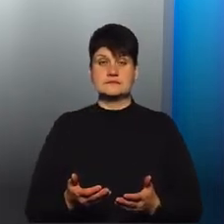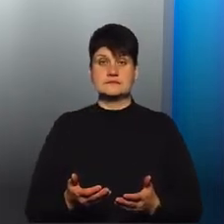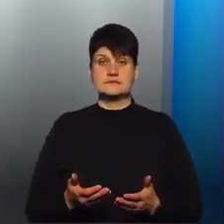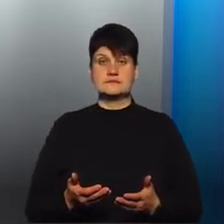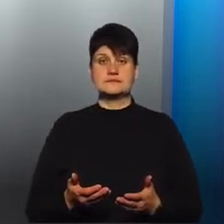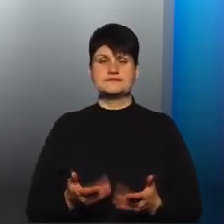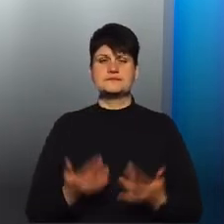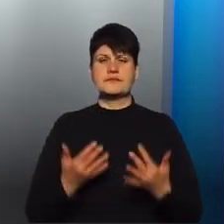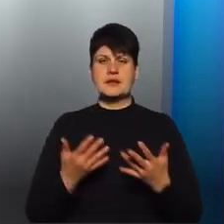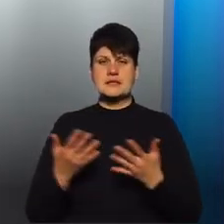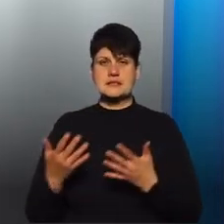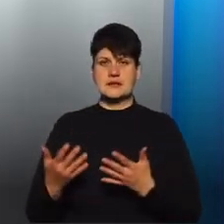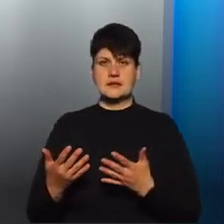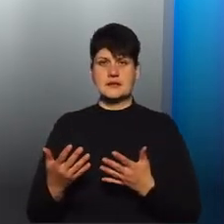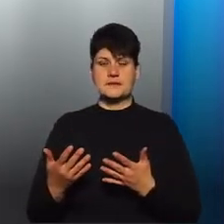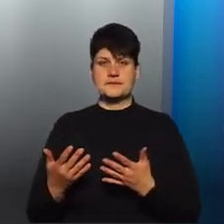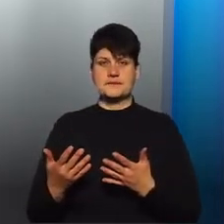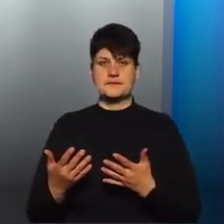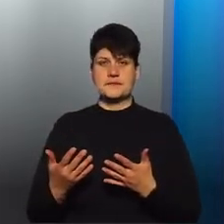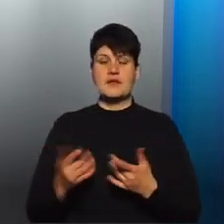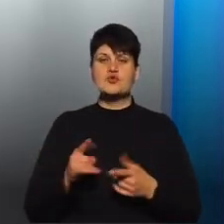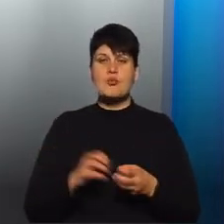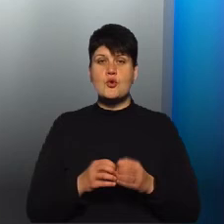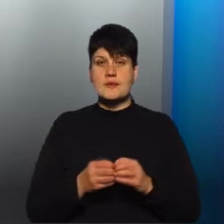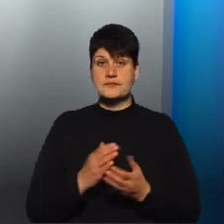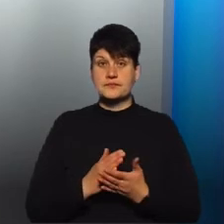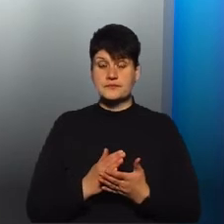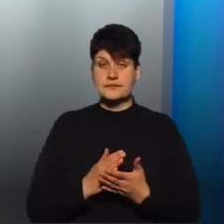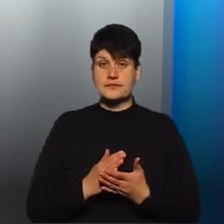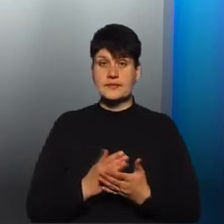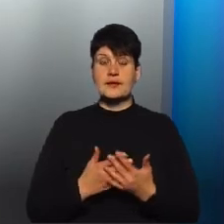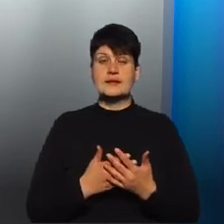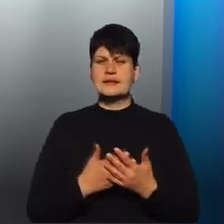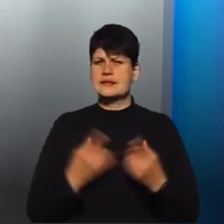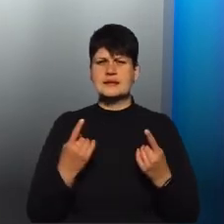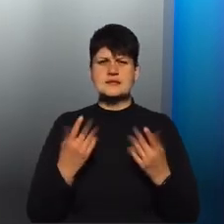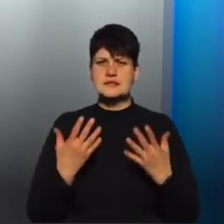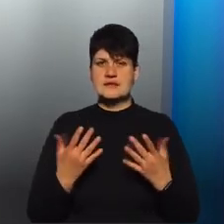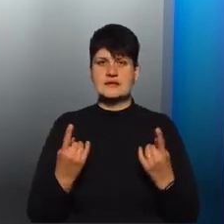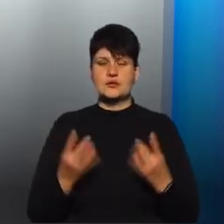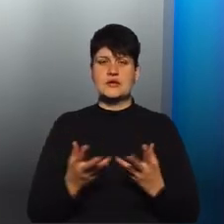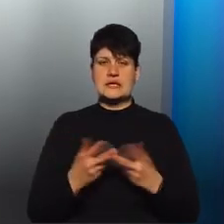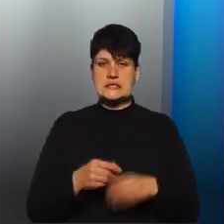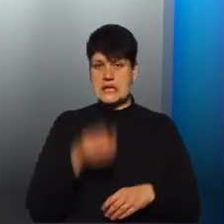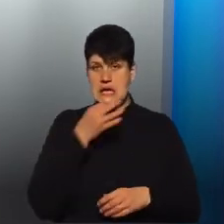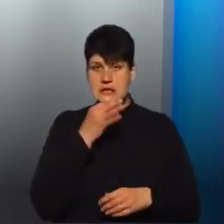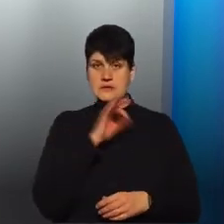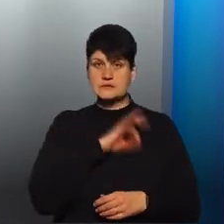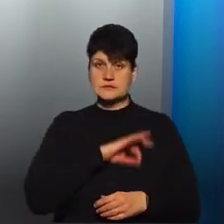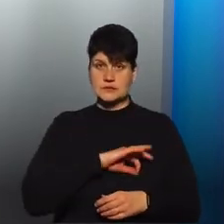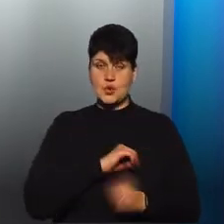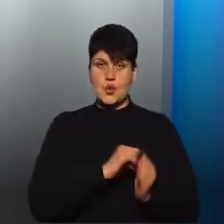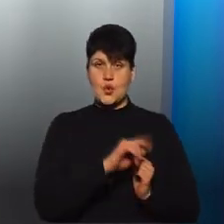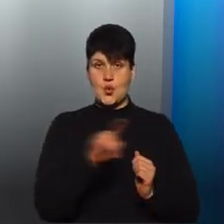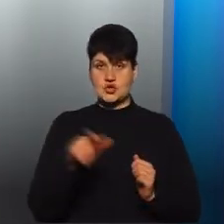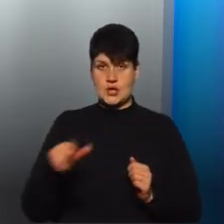Скільки, знаєте, ще проблематика в чому полягає, настільки велику кількість ліків споживає кожна людина, що